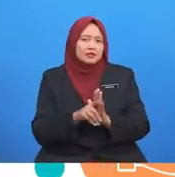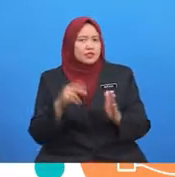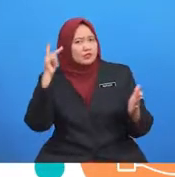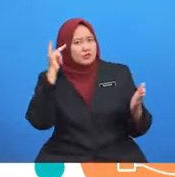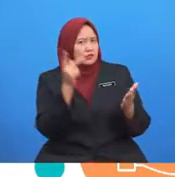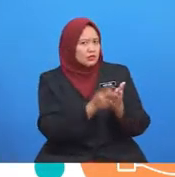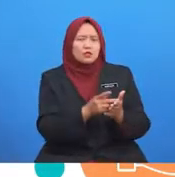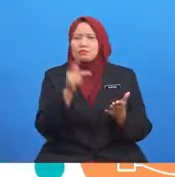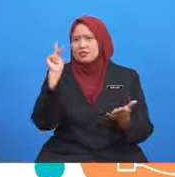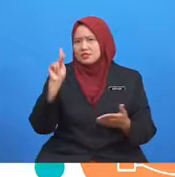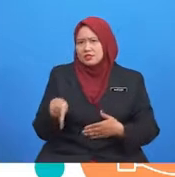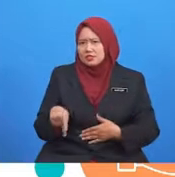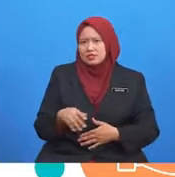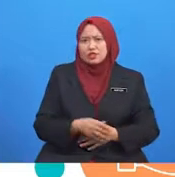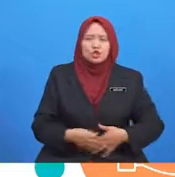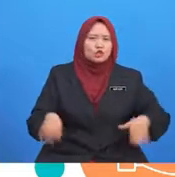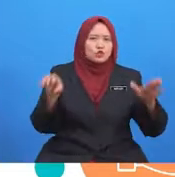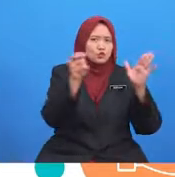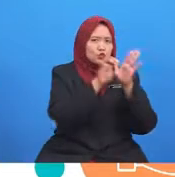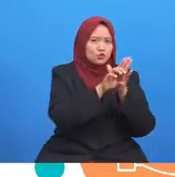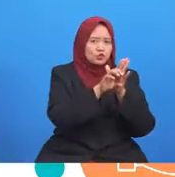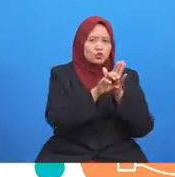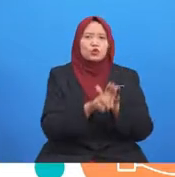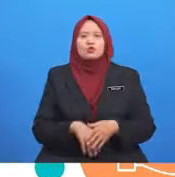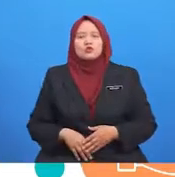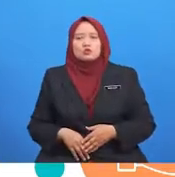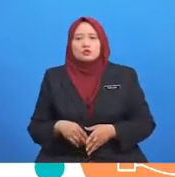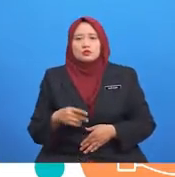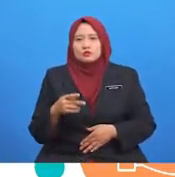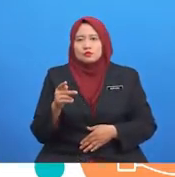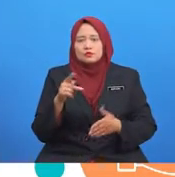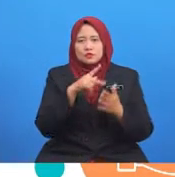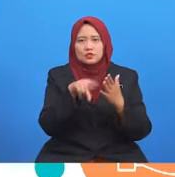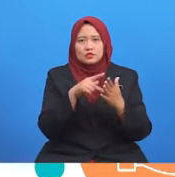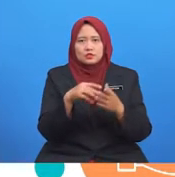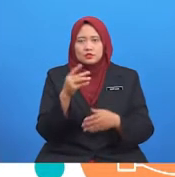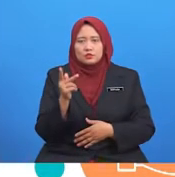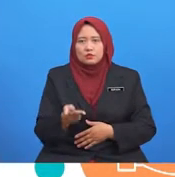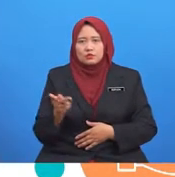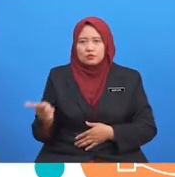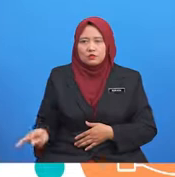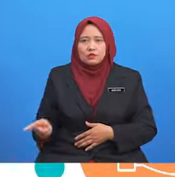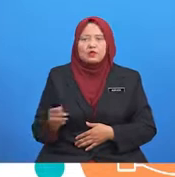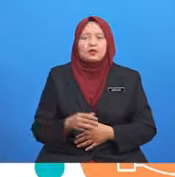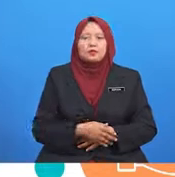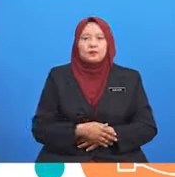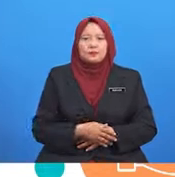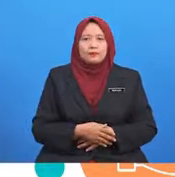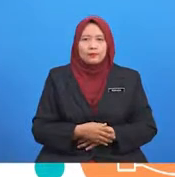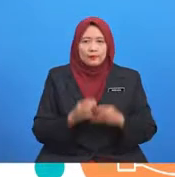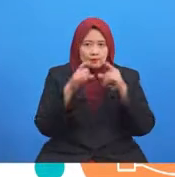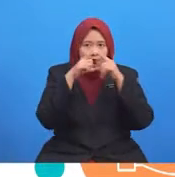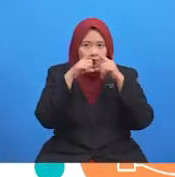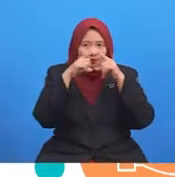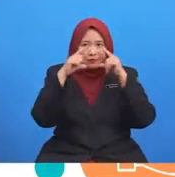dikenal pasti. Contoh kajian produk sedia ada yang kita akan kaji ialah produk pelindung